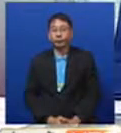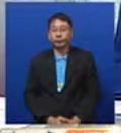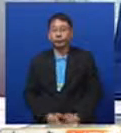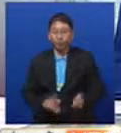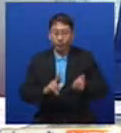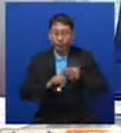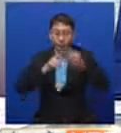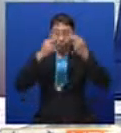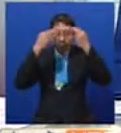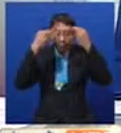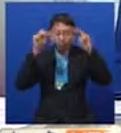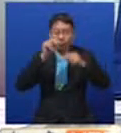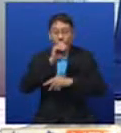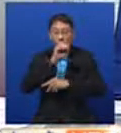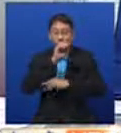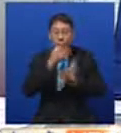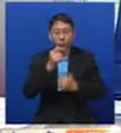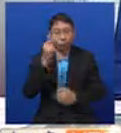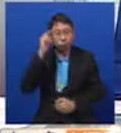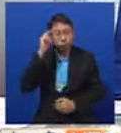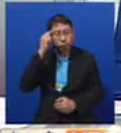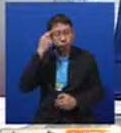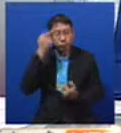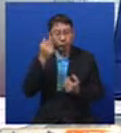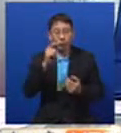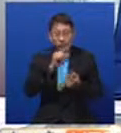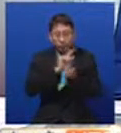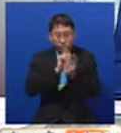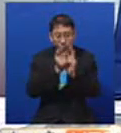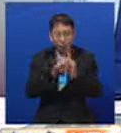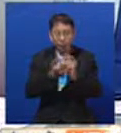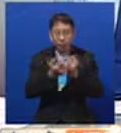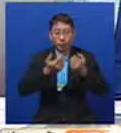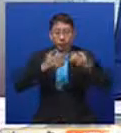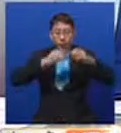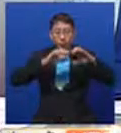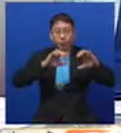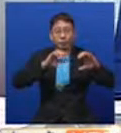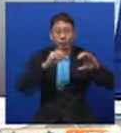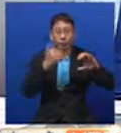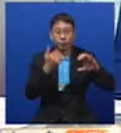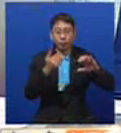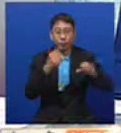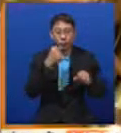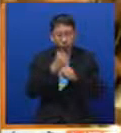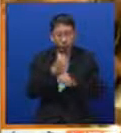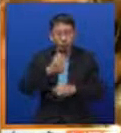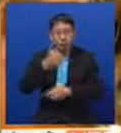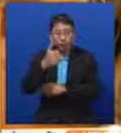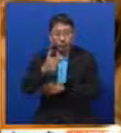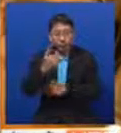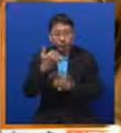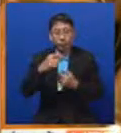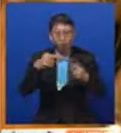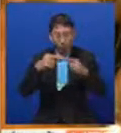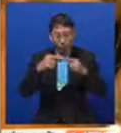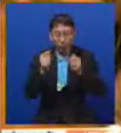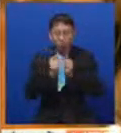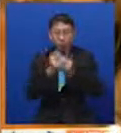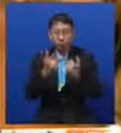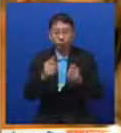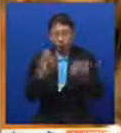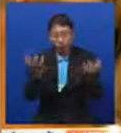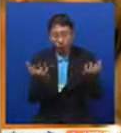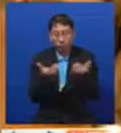รองนายกรัฐมนตรีระบุว่าไม่ทราบข้อมูลเรื่องของการปรับคณะรัฐมนตรีนะคะแต่ว่าเห็นว่าสามารถทำได้เพื่อการทำงานที่เหมาะสมเชื่อว่าไม่กระ